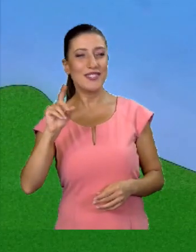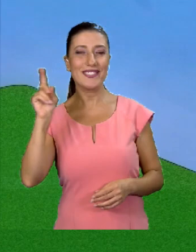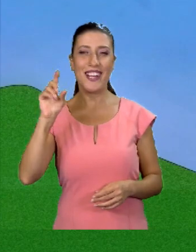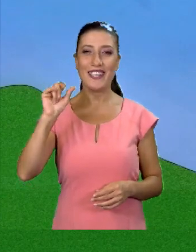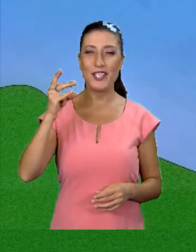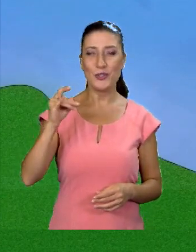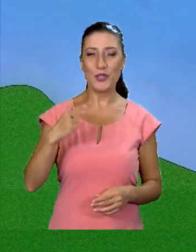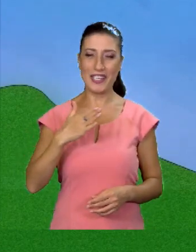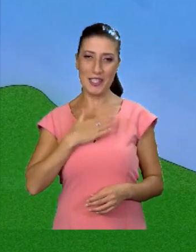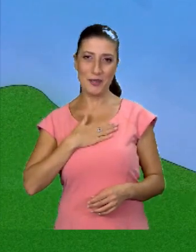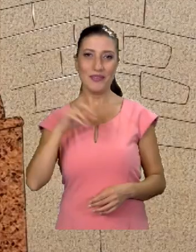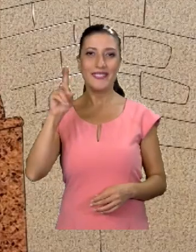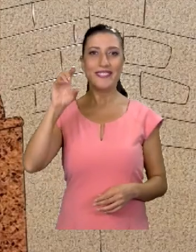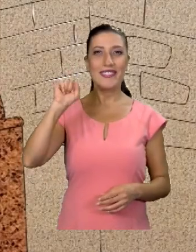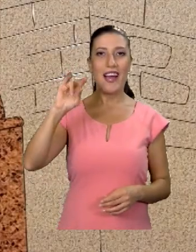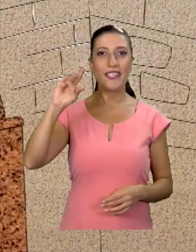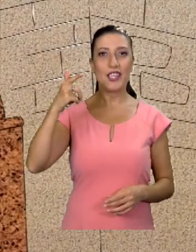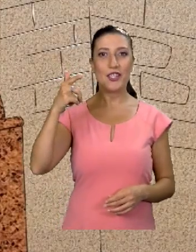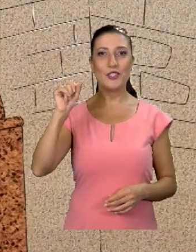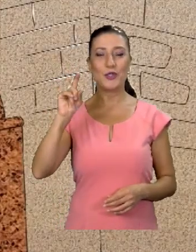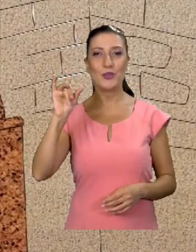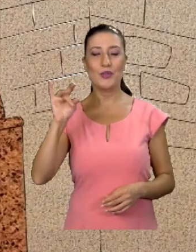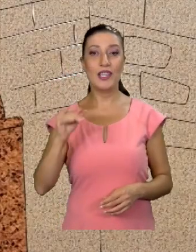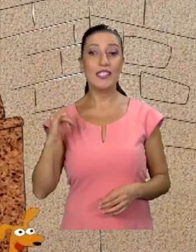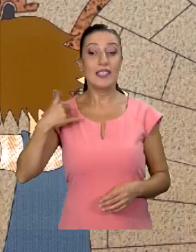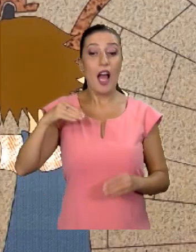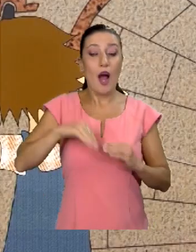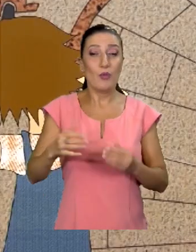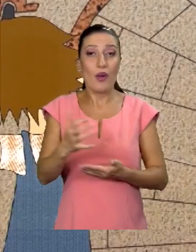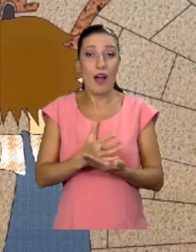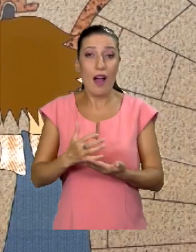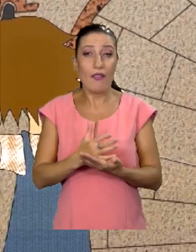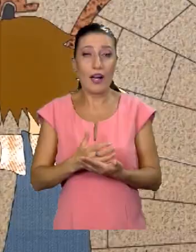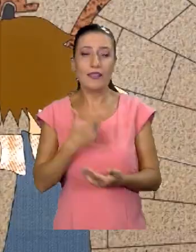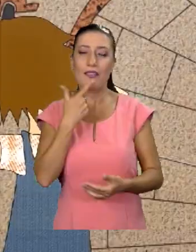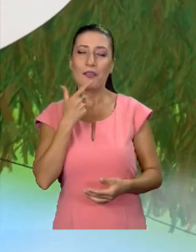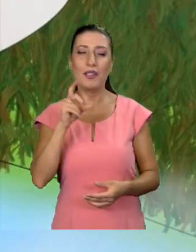Զանգեզուր, իմ Զանգեզուր, զամբյուղիս մեջ հավաքած ամեղ